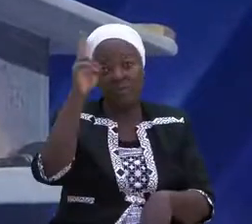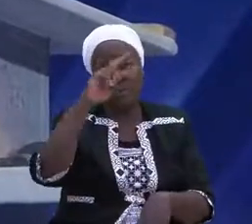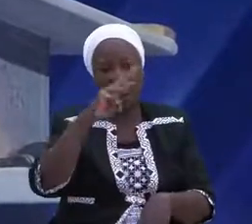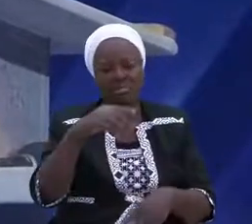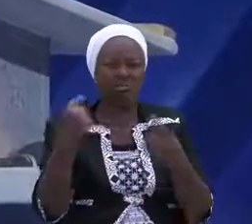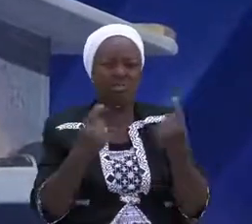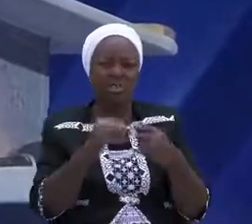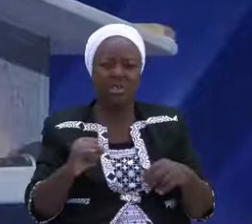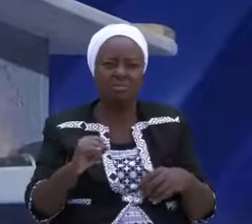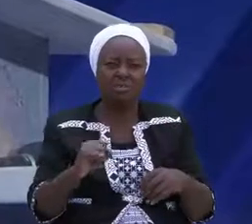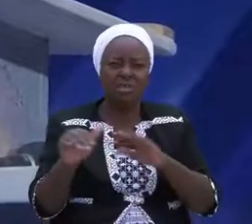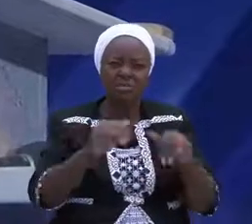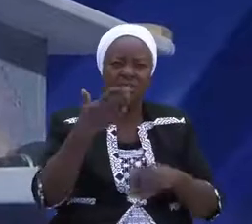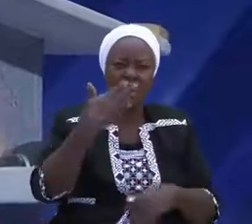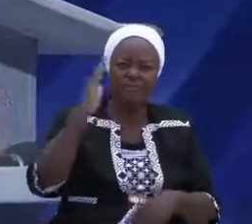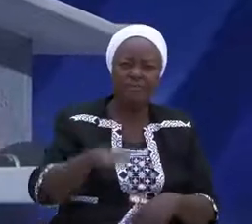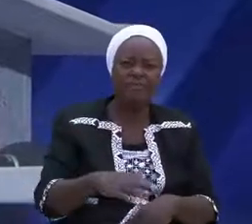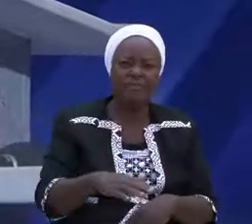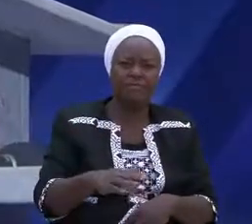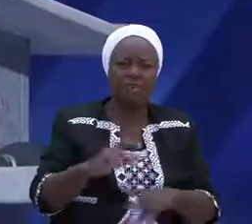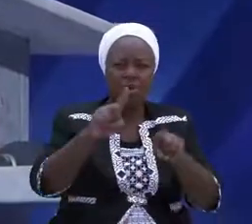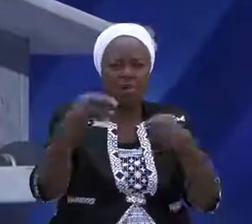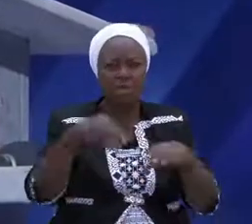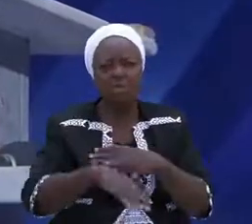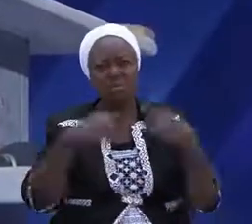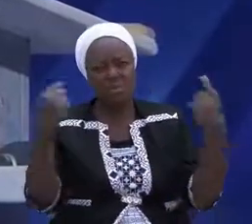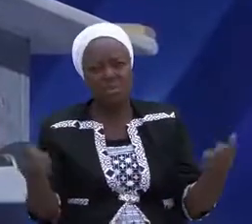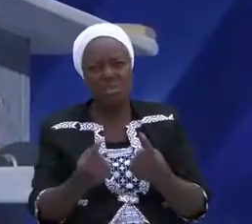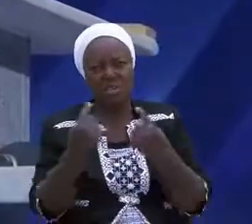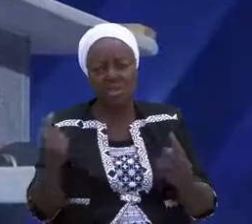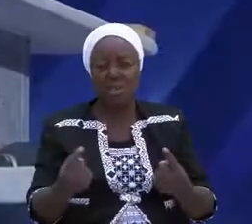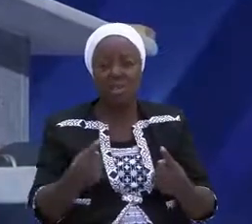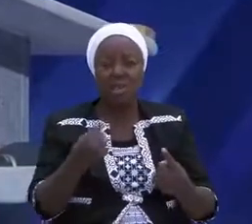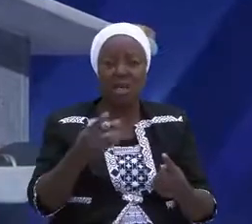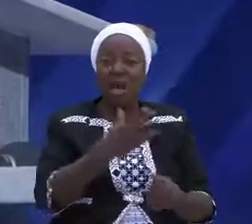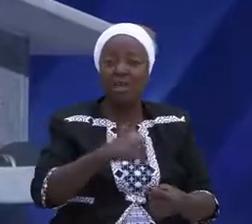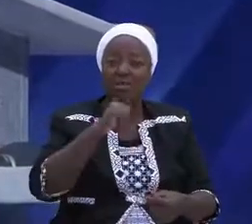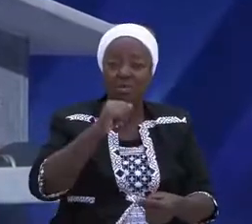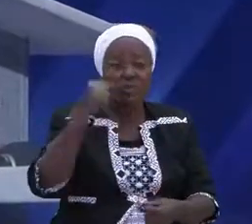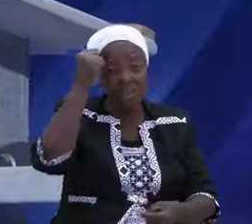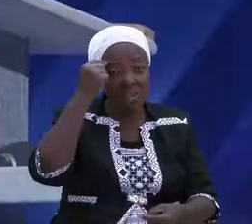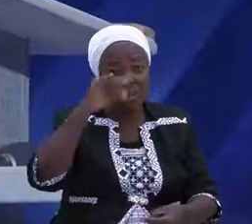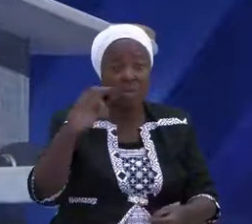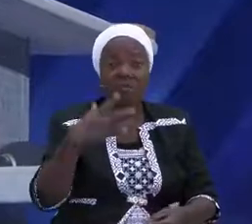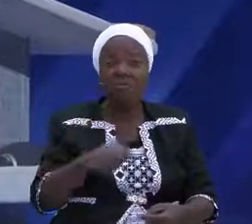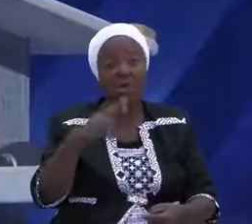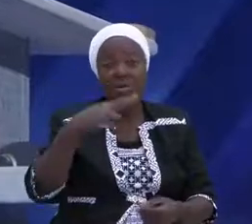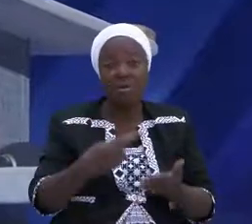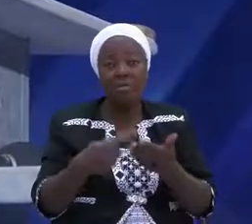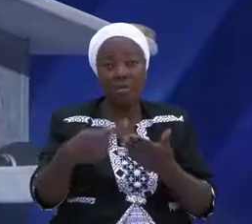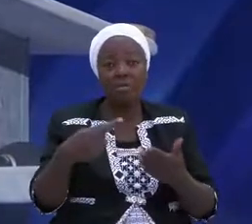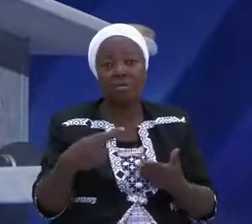péché, du mal, de commettre le péché et de ne pas penser aux